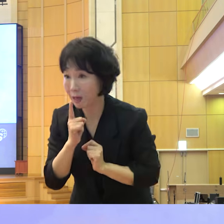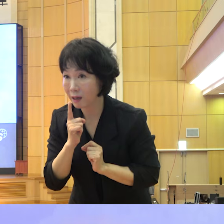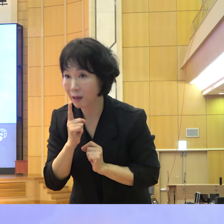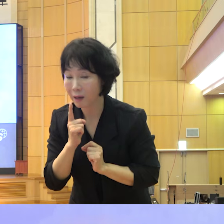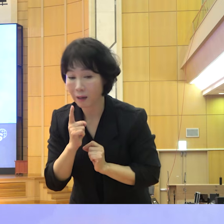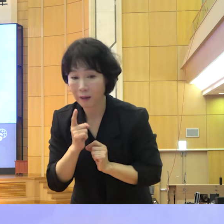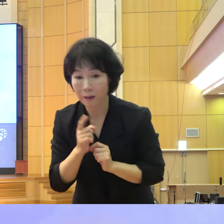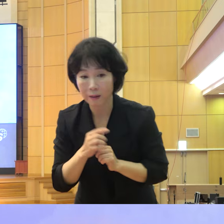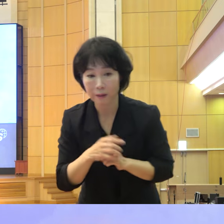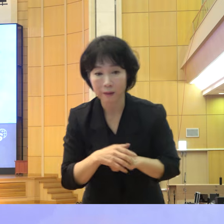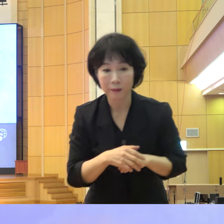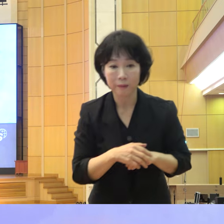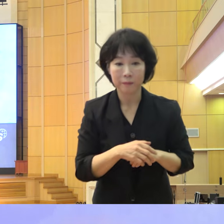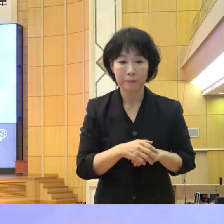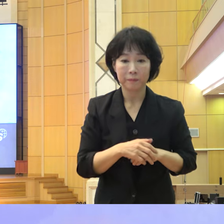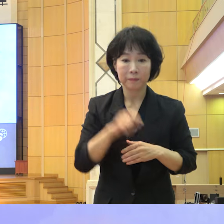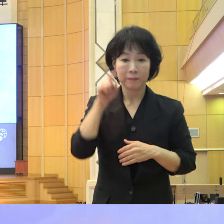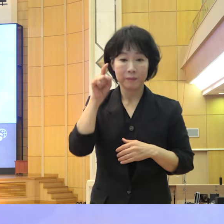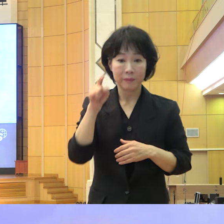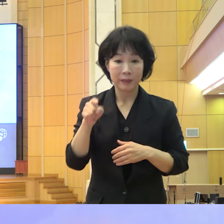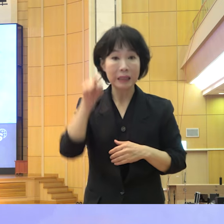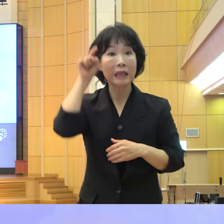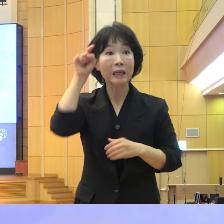보니까 이 날은